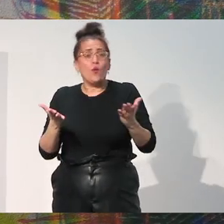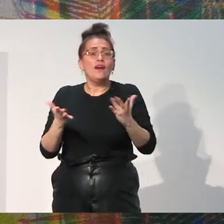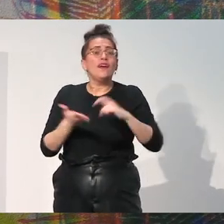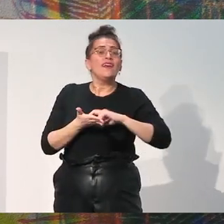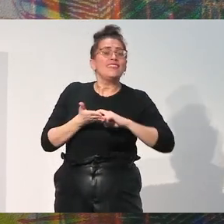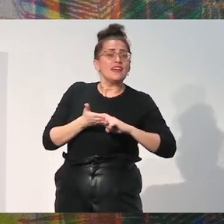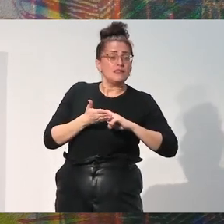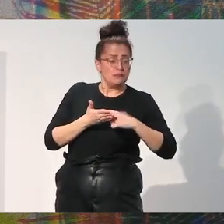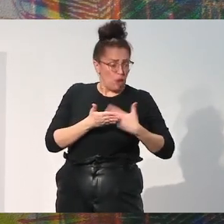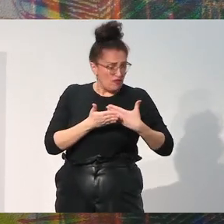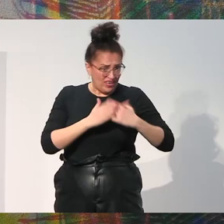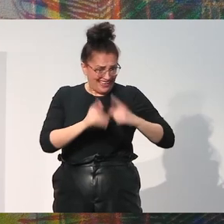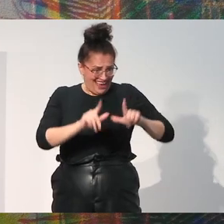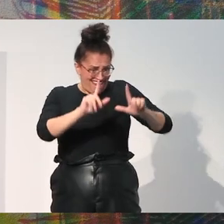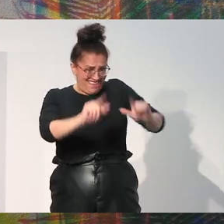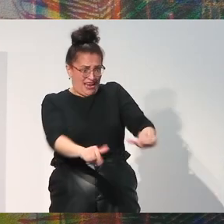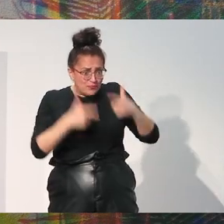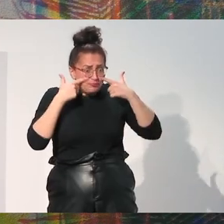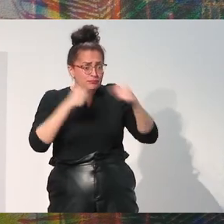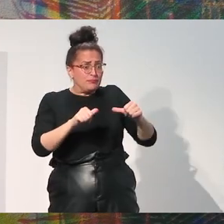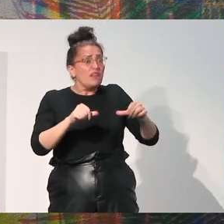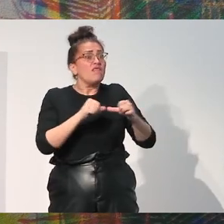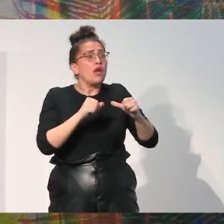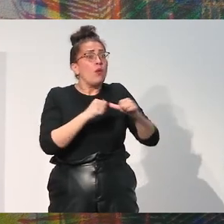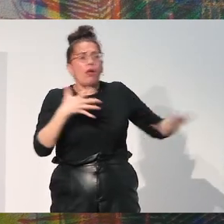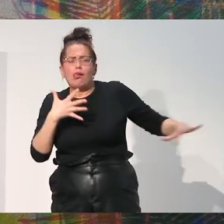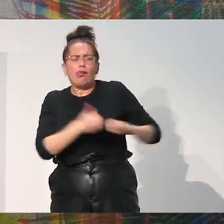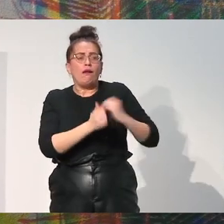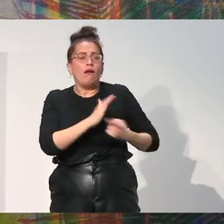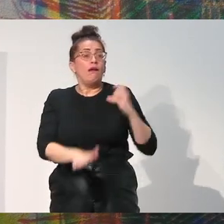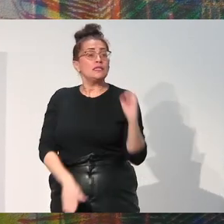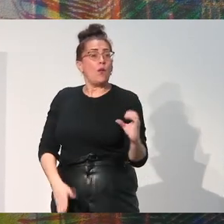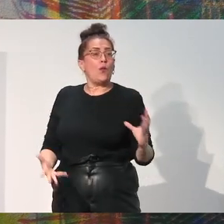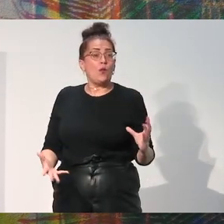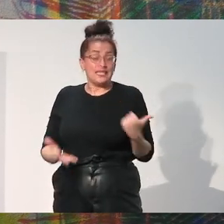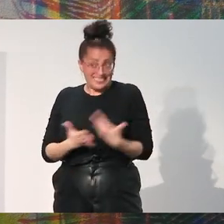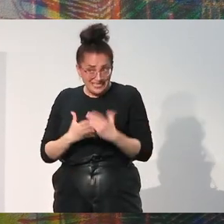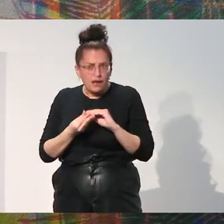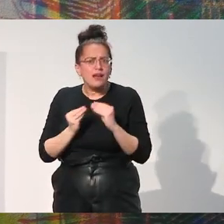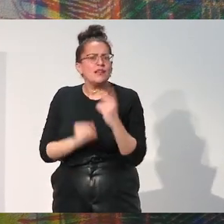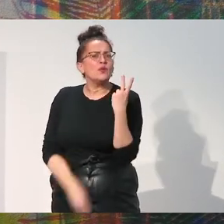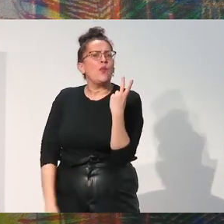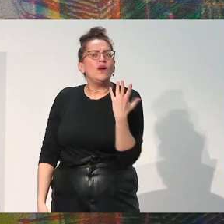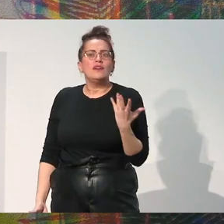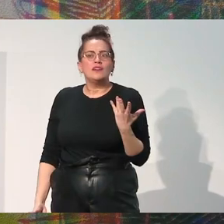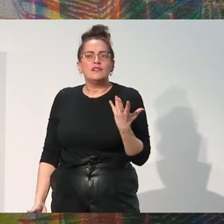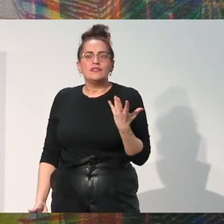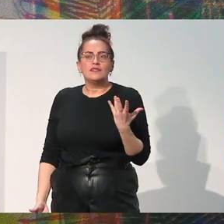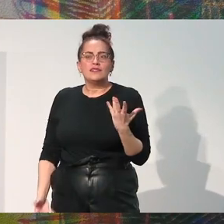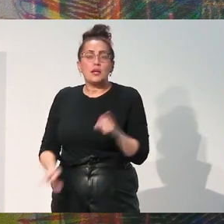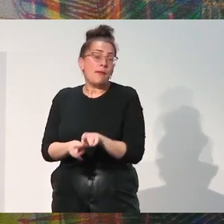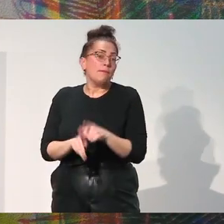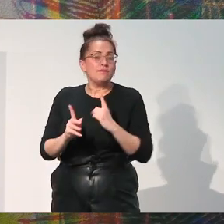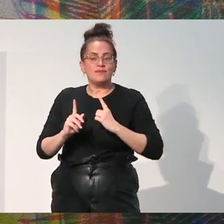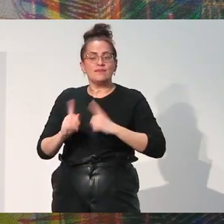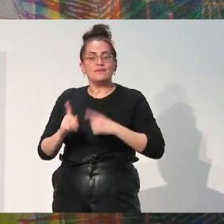oui, c'est une... et je crois que c'est pour moi le problème majeur du Liban aujourd'hui, en fait. C'est que c'est presque le péché originel de